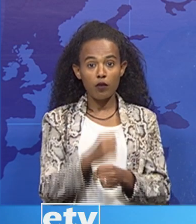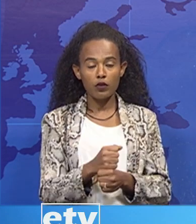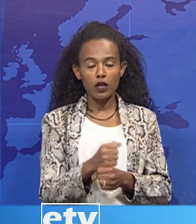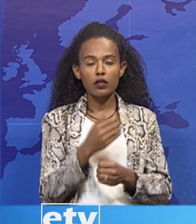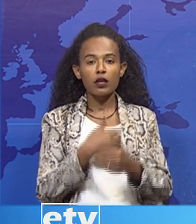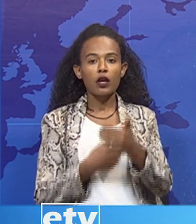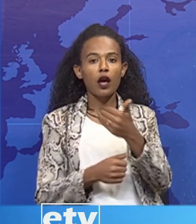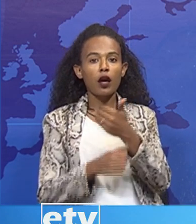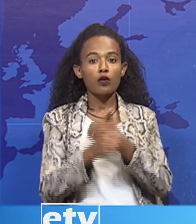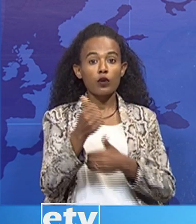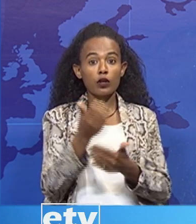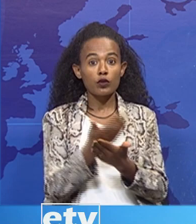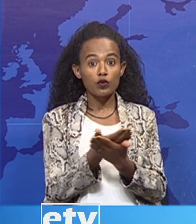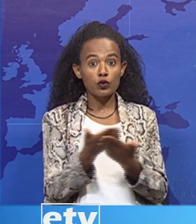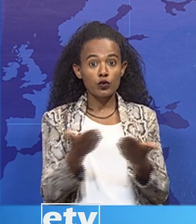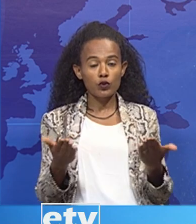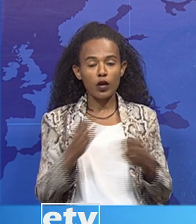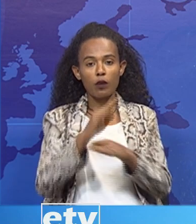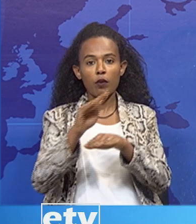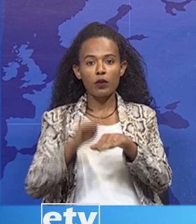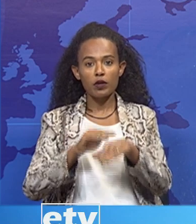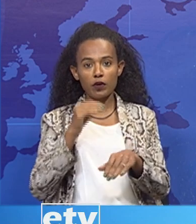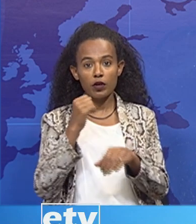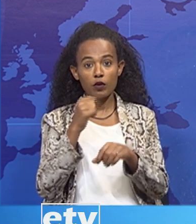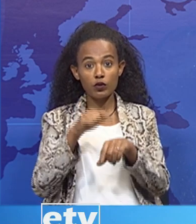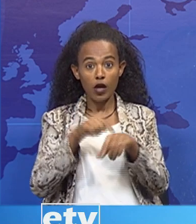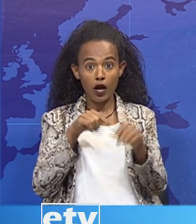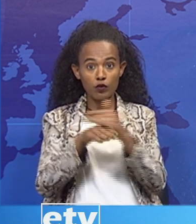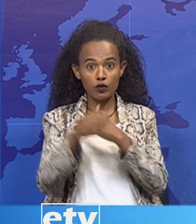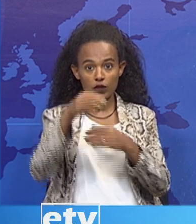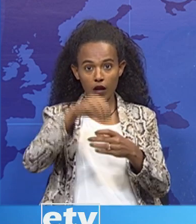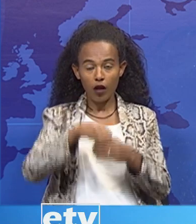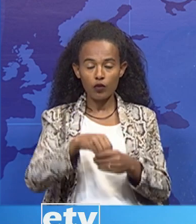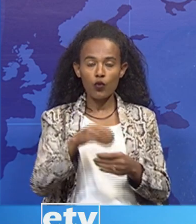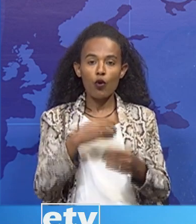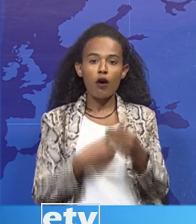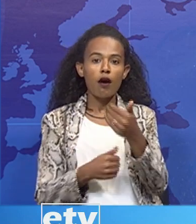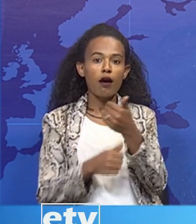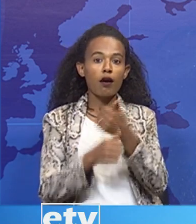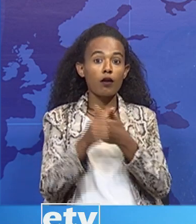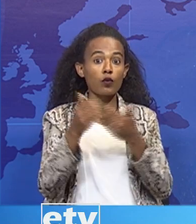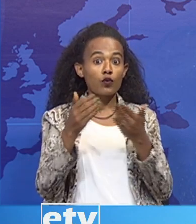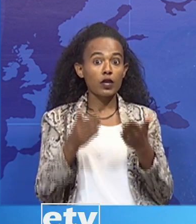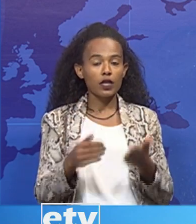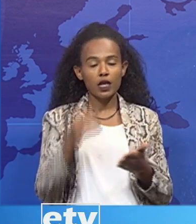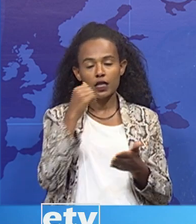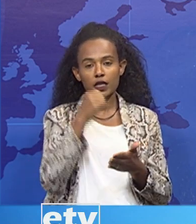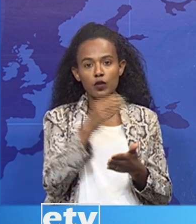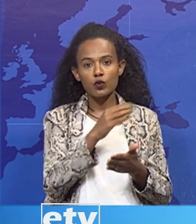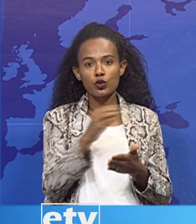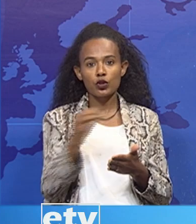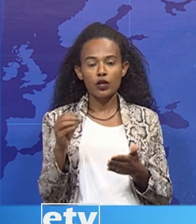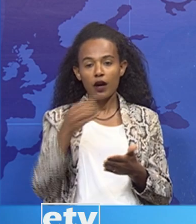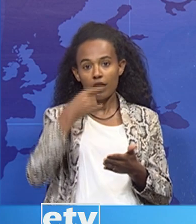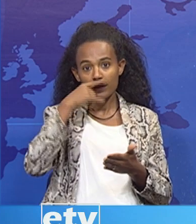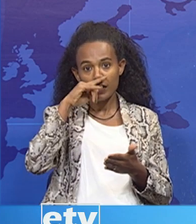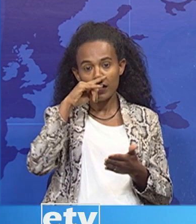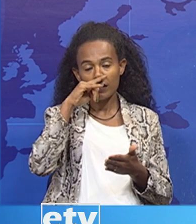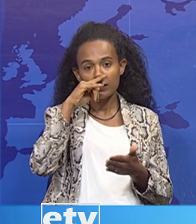የአካል ጉዳተኞች ጉዳይ በመደበኛው ስርዓት ውስጥ ተካቶ አካል ጉዳተኛ ሴቶችና